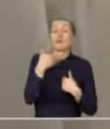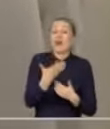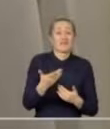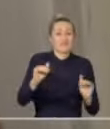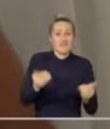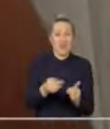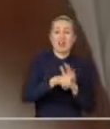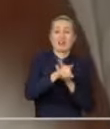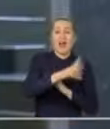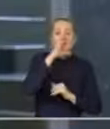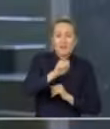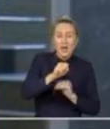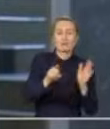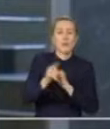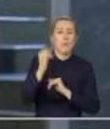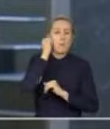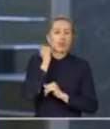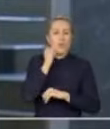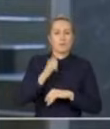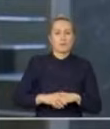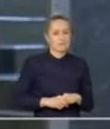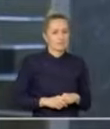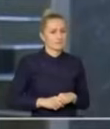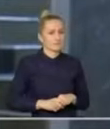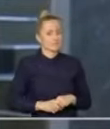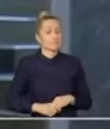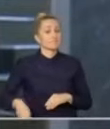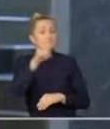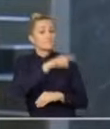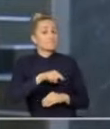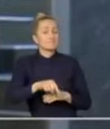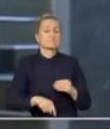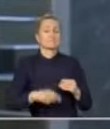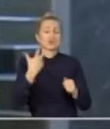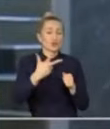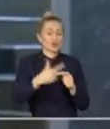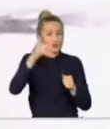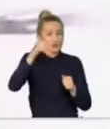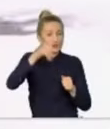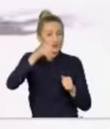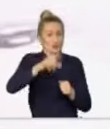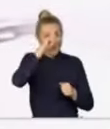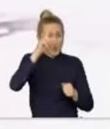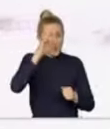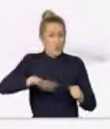i Bytomia. Te ograniczenia będą dotyczyły około 30 tysięcy bytomskich mieszkań.